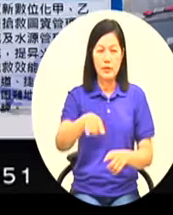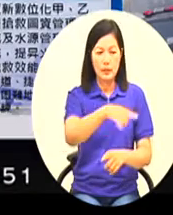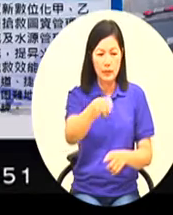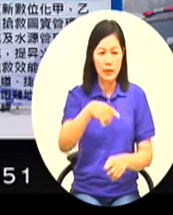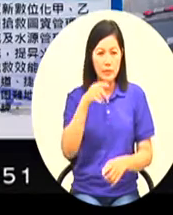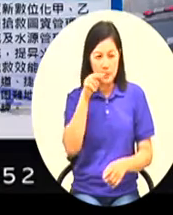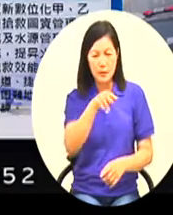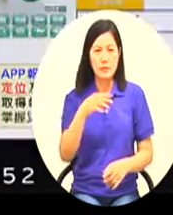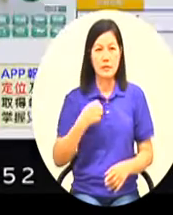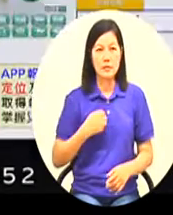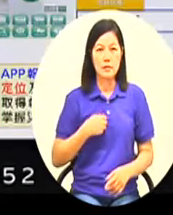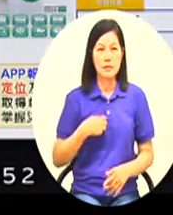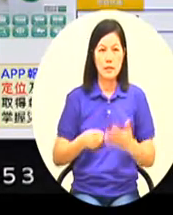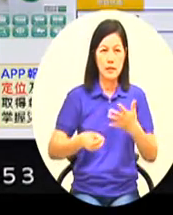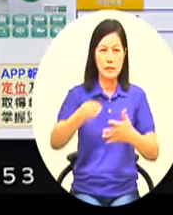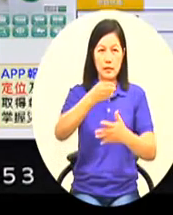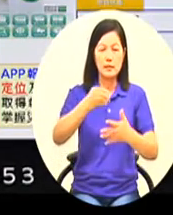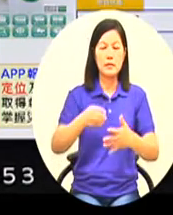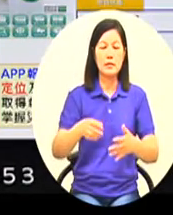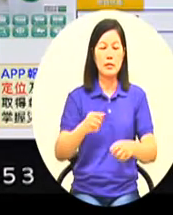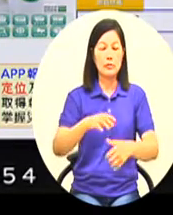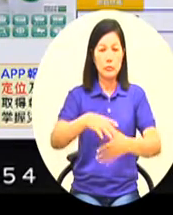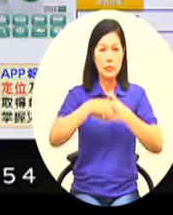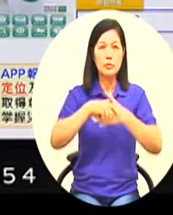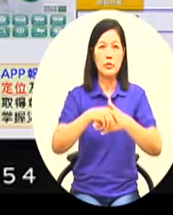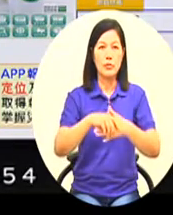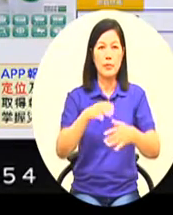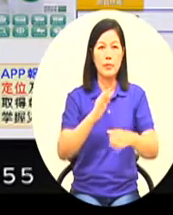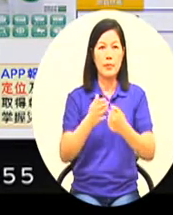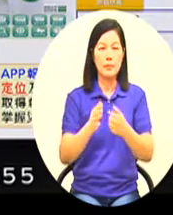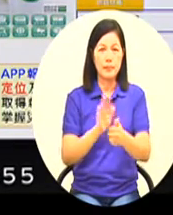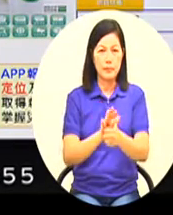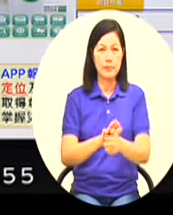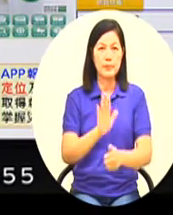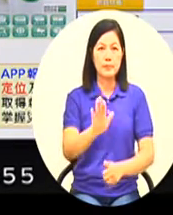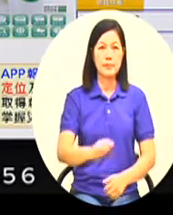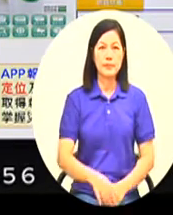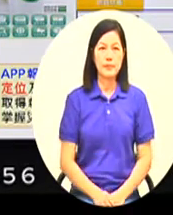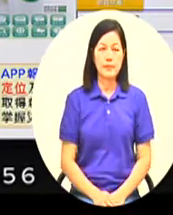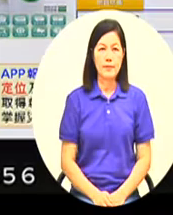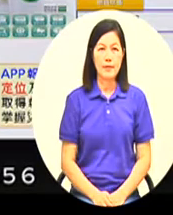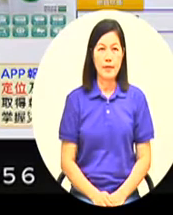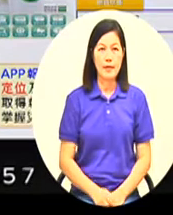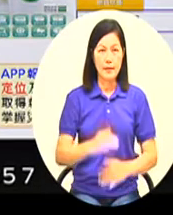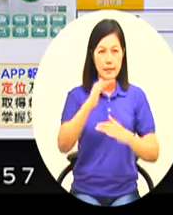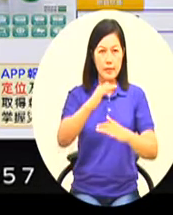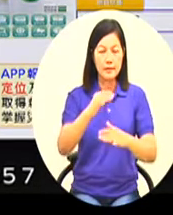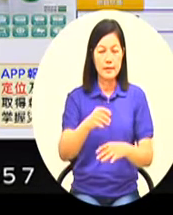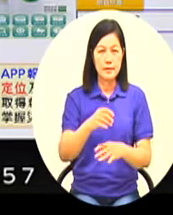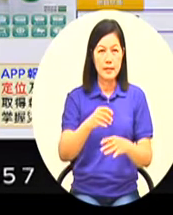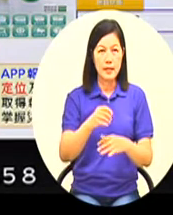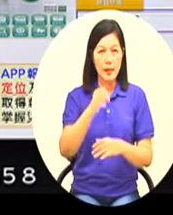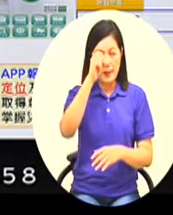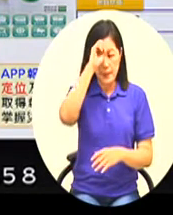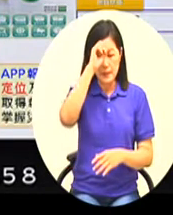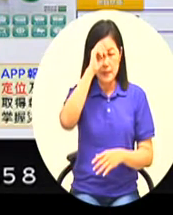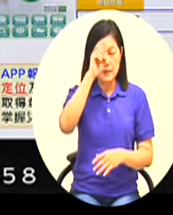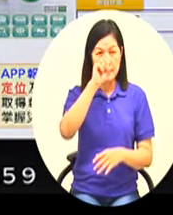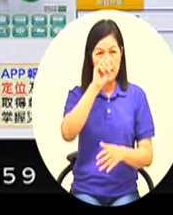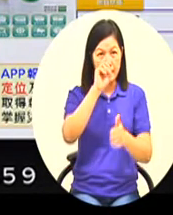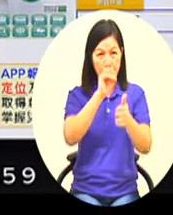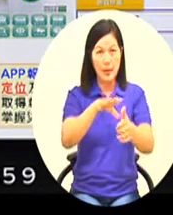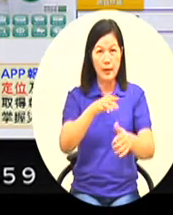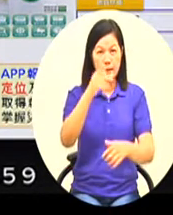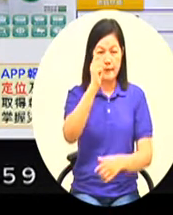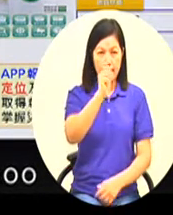进救灾效率。精进指挥派遣系统，建制报案 APP， 整体计划会